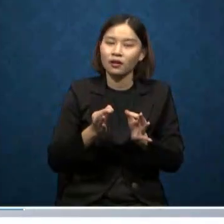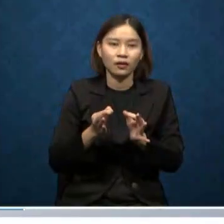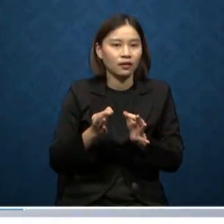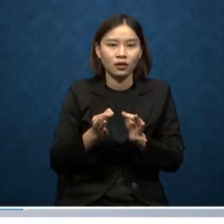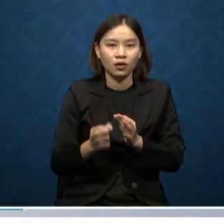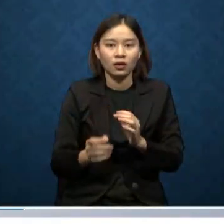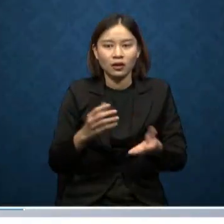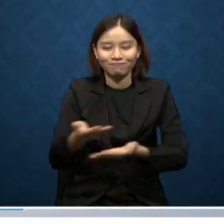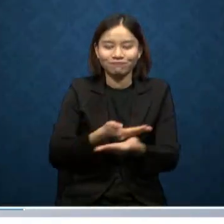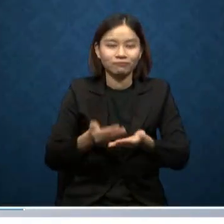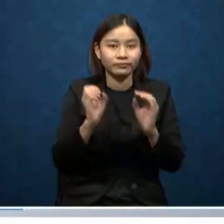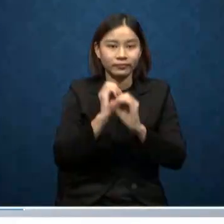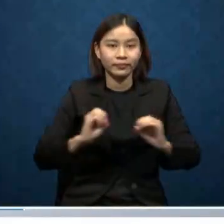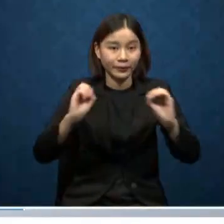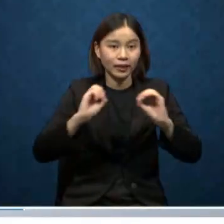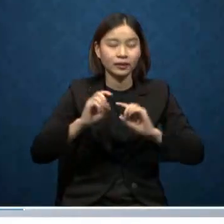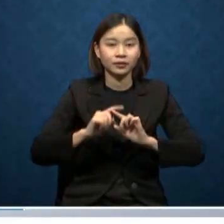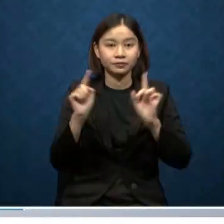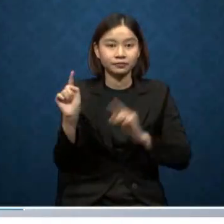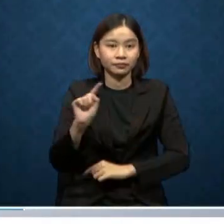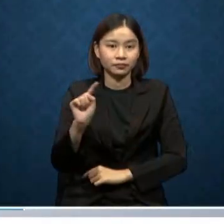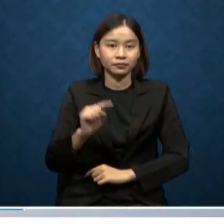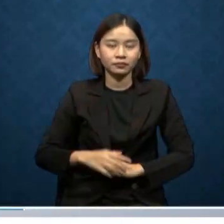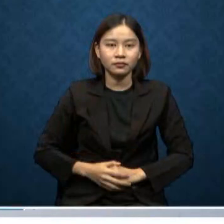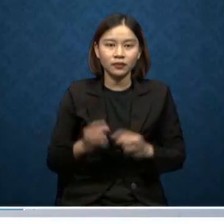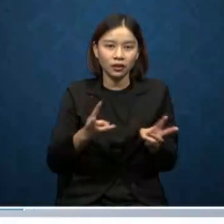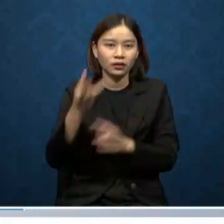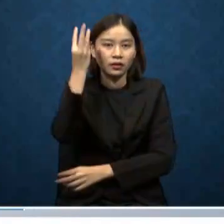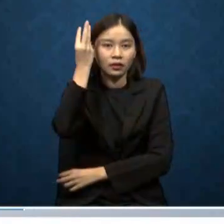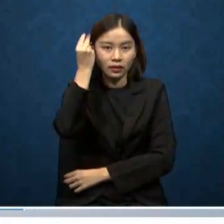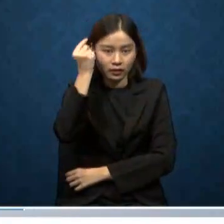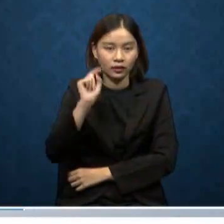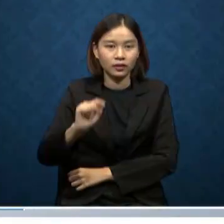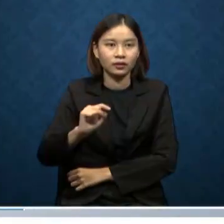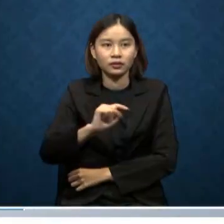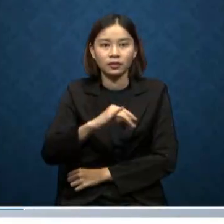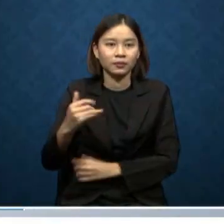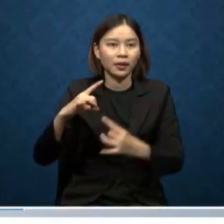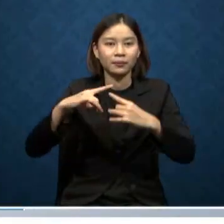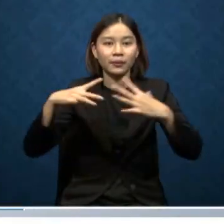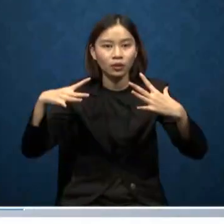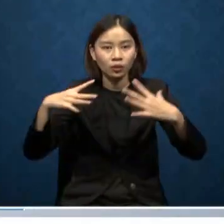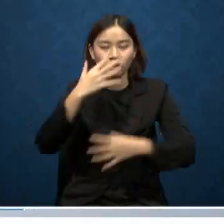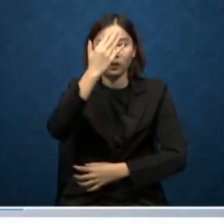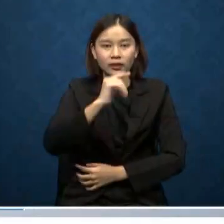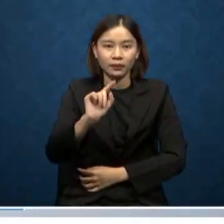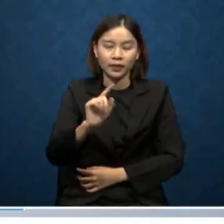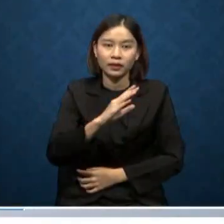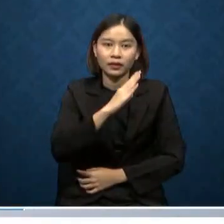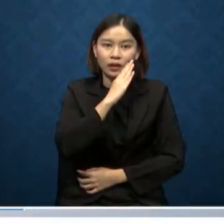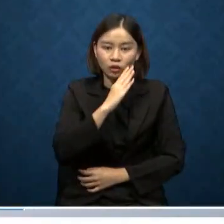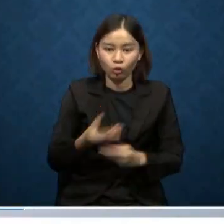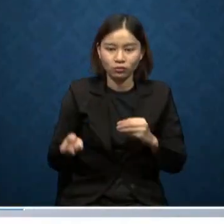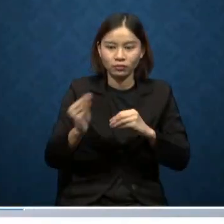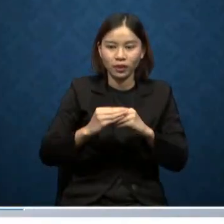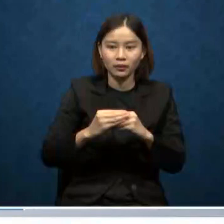ูคยใปเด็นนี้แตอย่ไรกตามในความคิดนี้เนี่ยอาจจะไม่ตรงนักเพระว่าหากว่าเราปบ